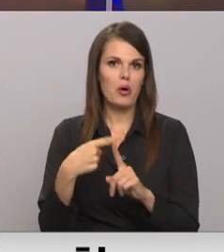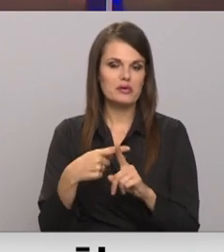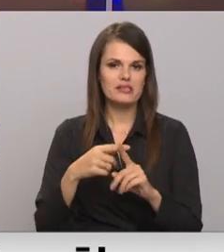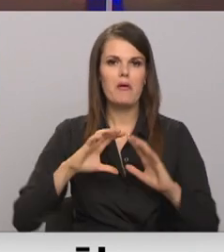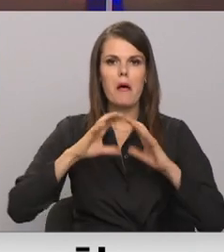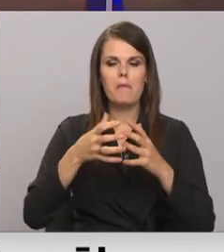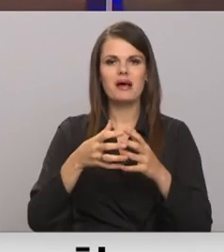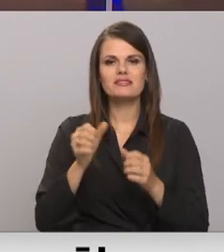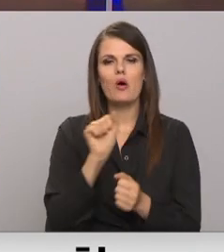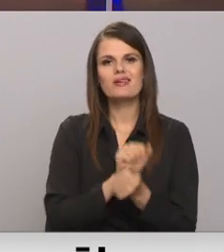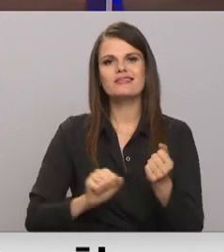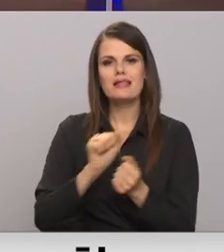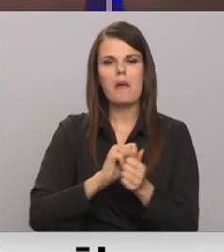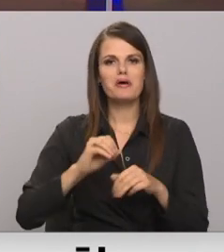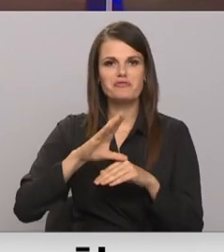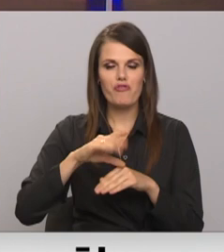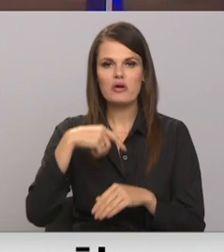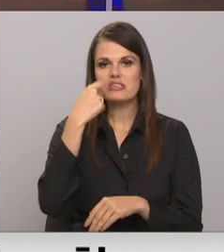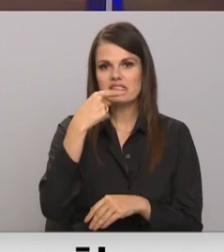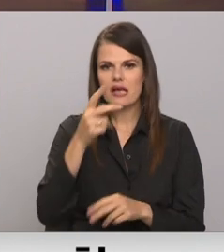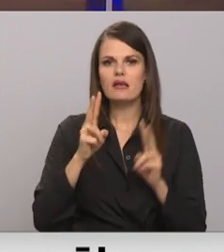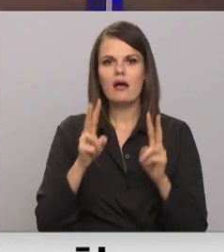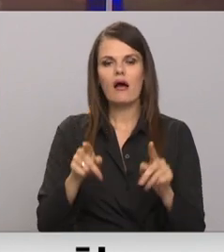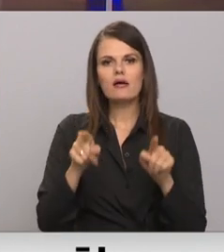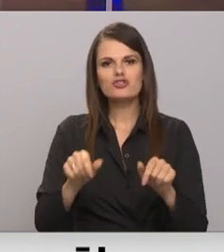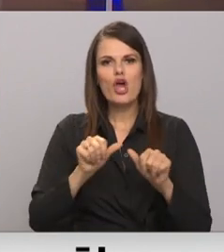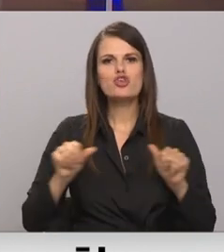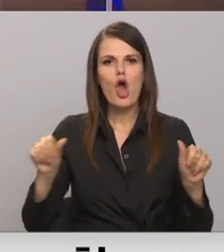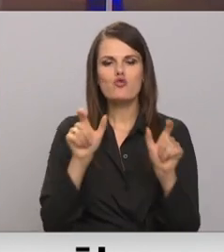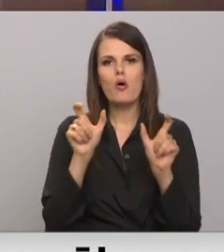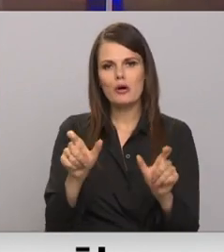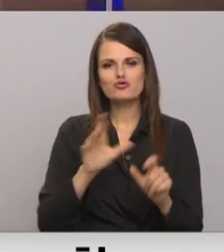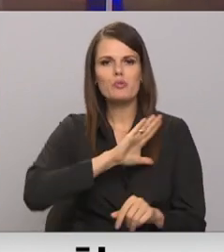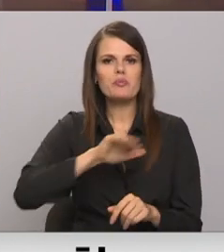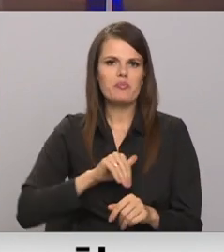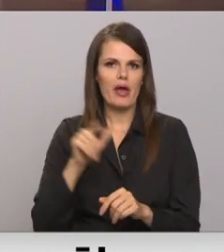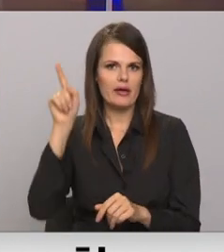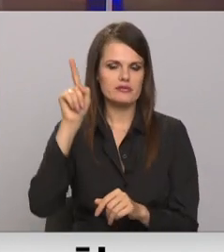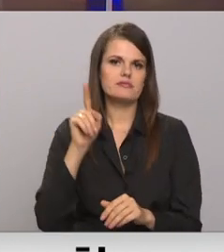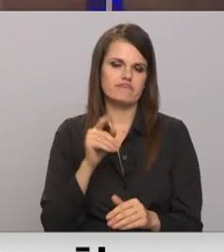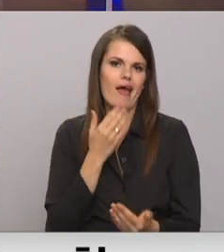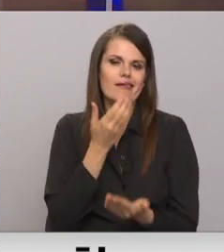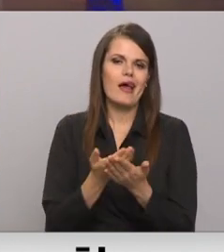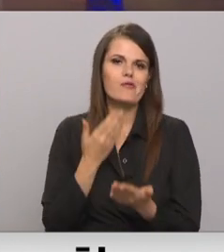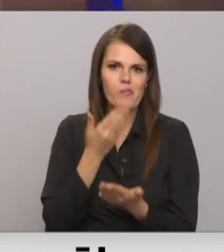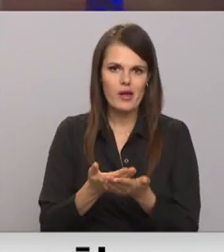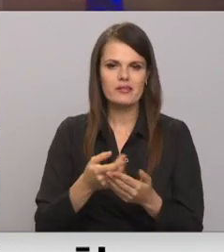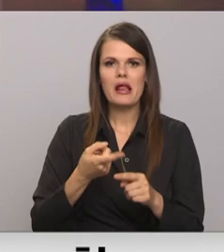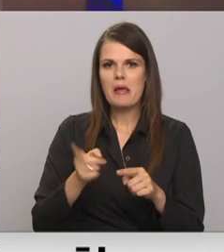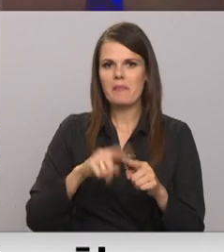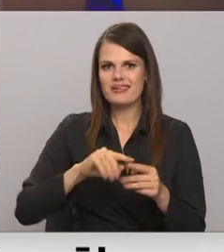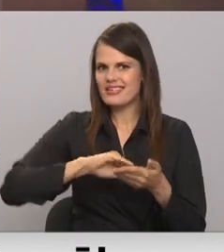ierobežojumi noteikti pēc zinātnieku rekomendācijām, taču vērš uzmanību, ka situācija Baltijas jūrā neuzlabojas, tāpēc vajadzīgi drosmīgi